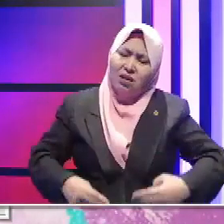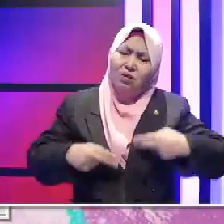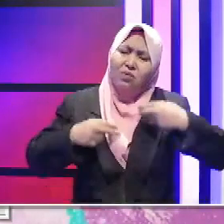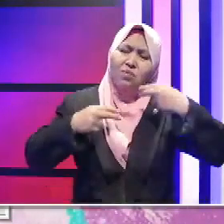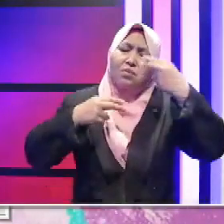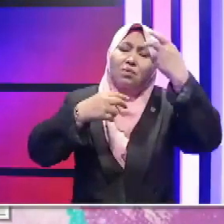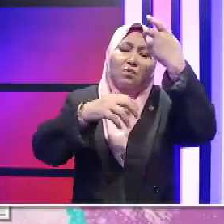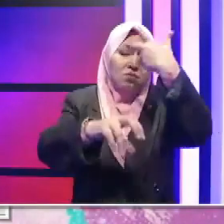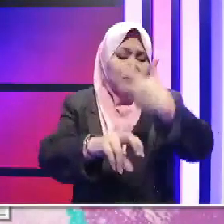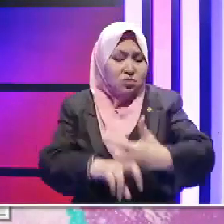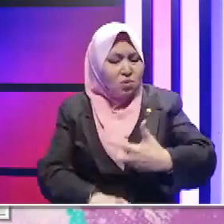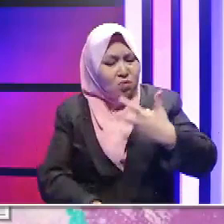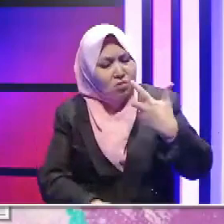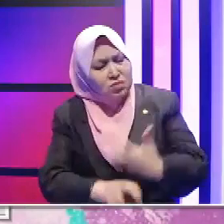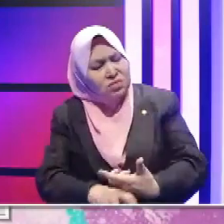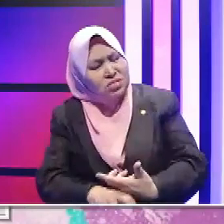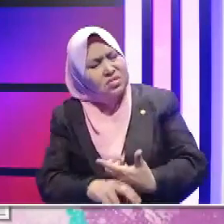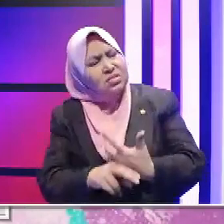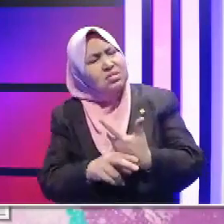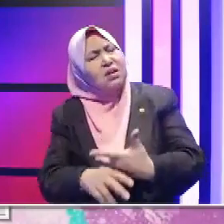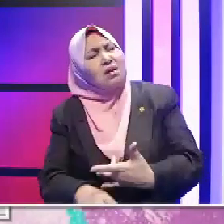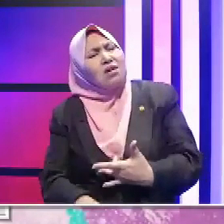masylul jazu'a